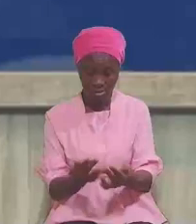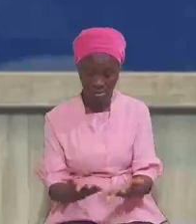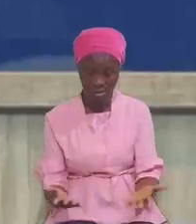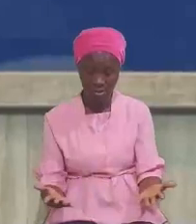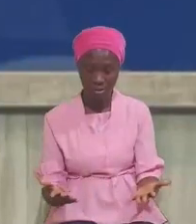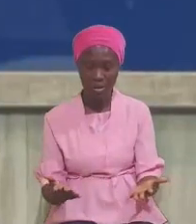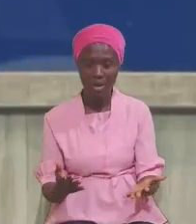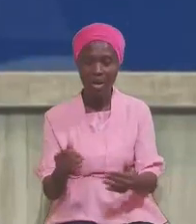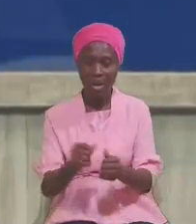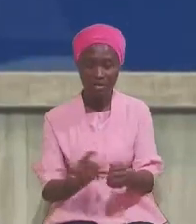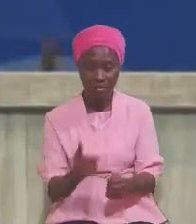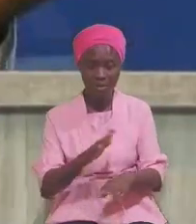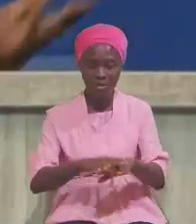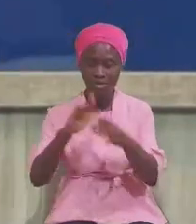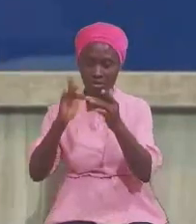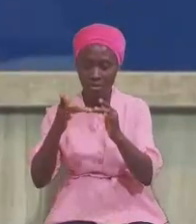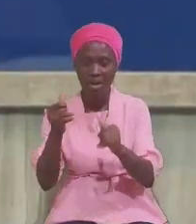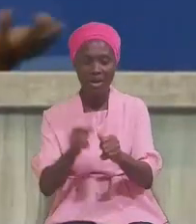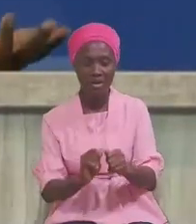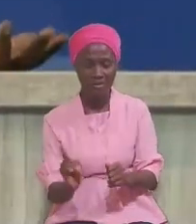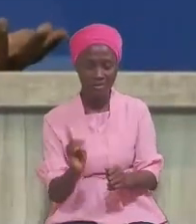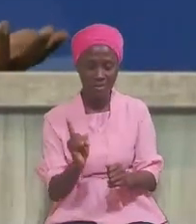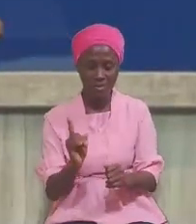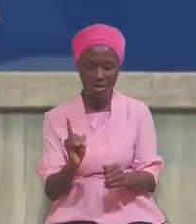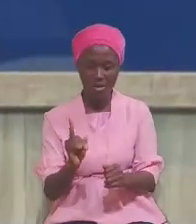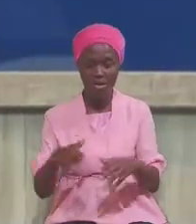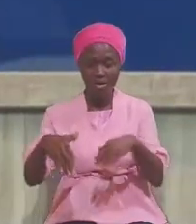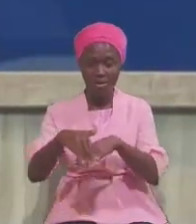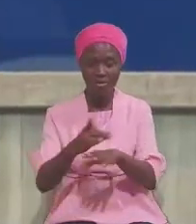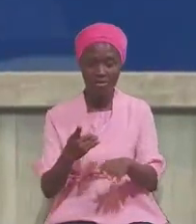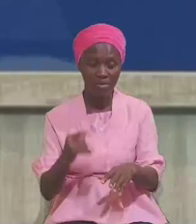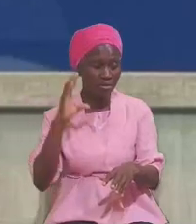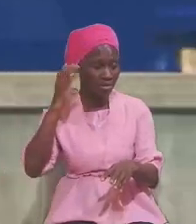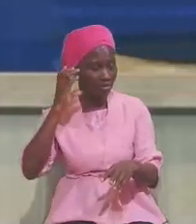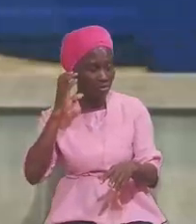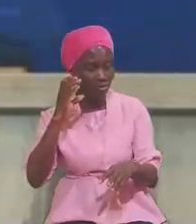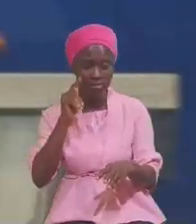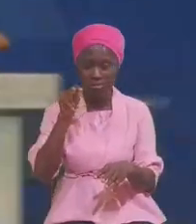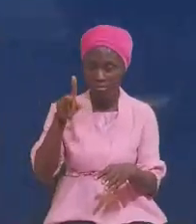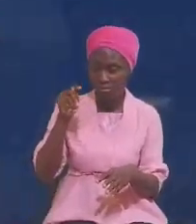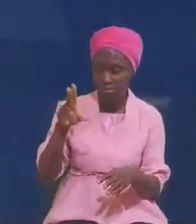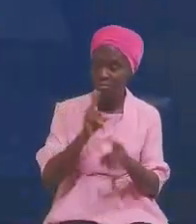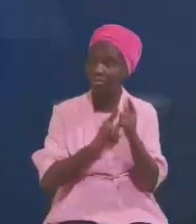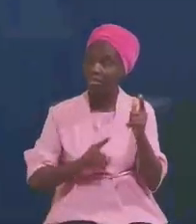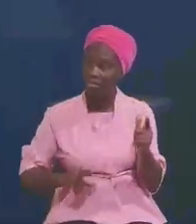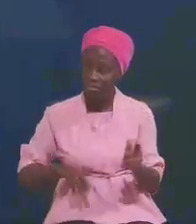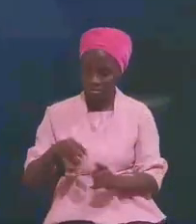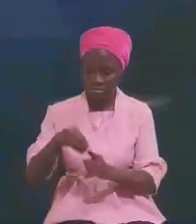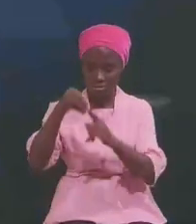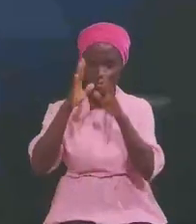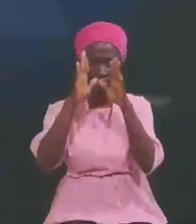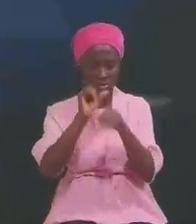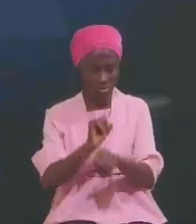ligne, partout à la radio, à la télévision, Seigneur, que des